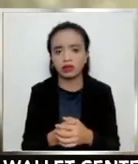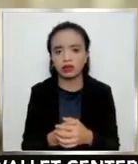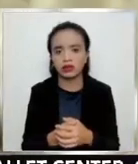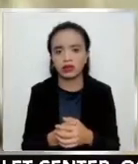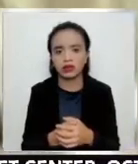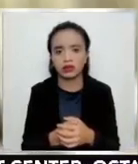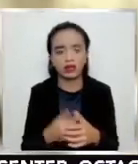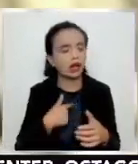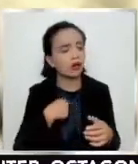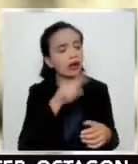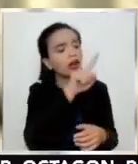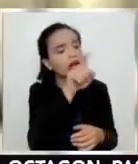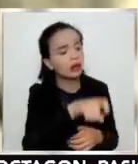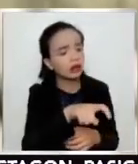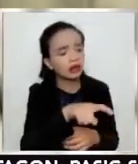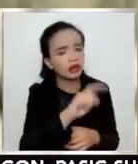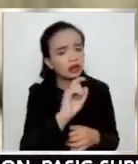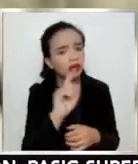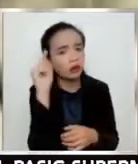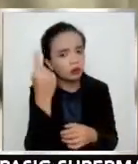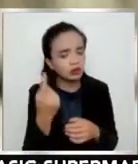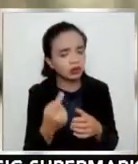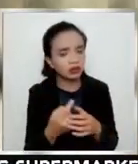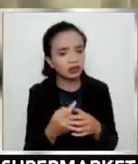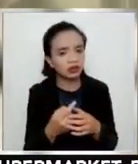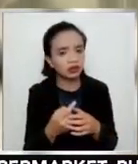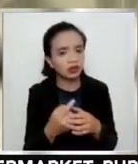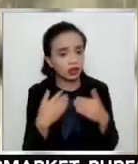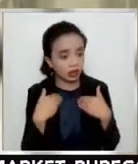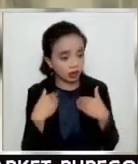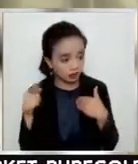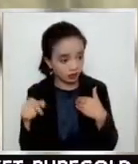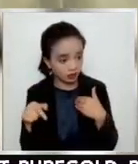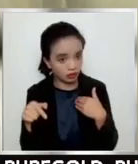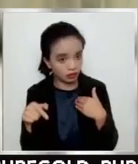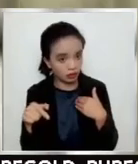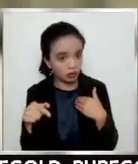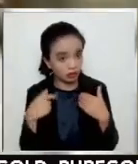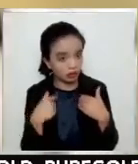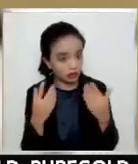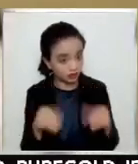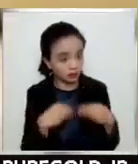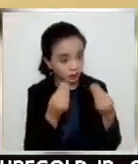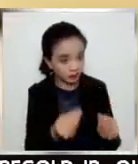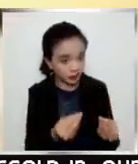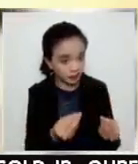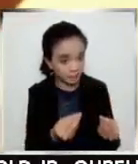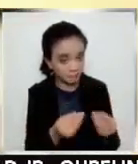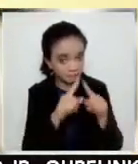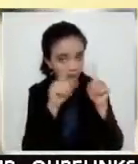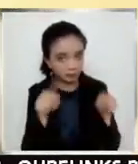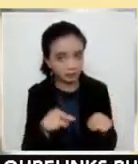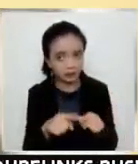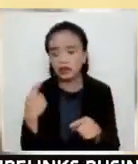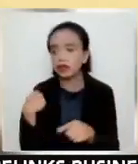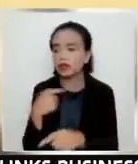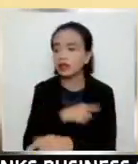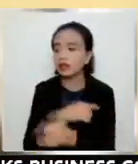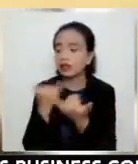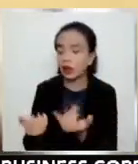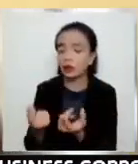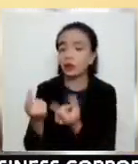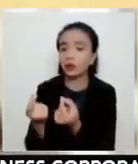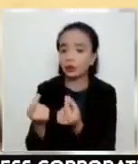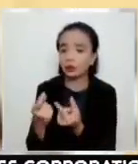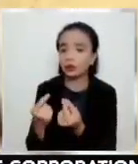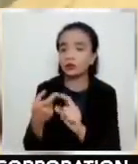lang naman po, na-serve po sa inyo itong si Sendis? Na-serve naman po sa inyo? Bali, ginagawa po kasi namin ngayon, from truck